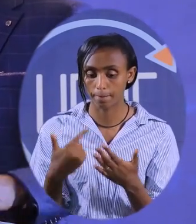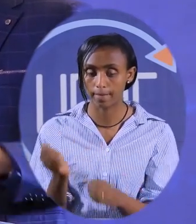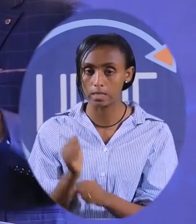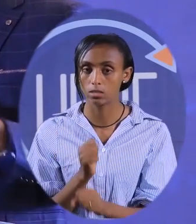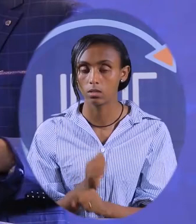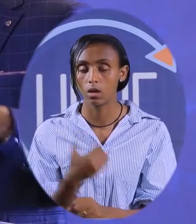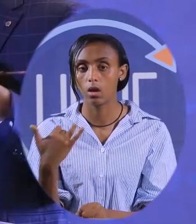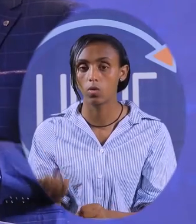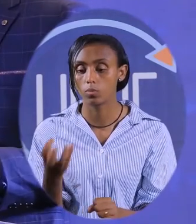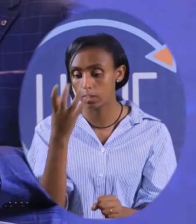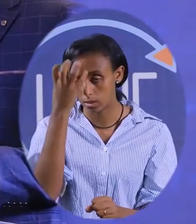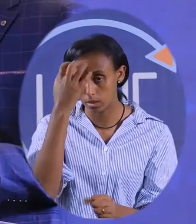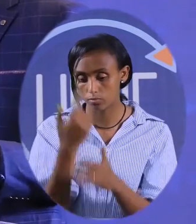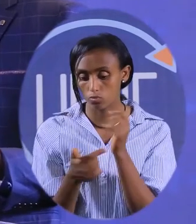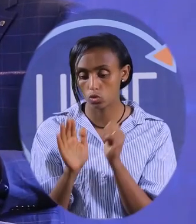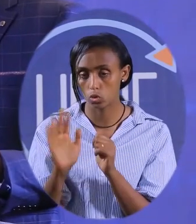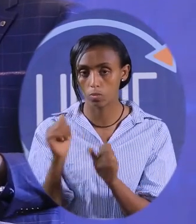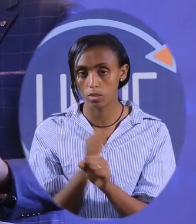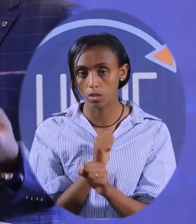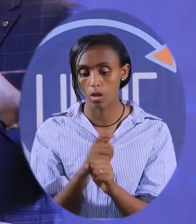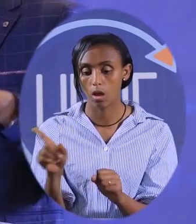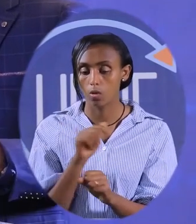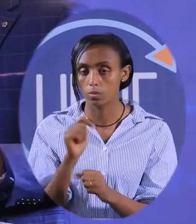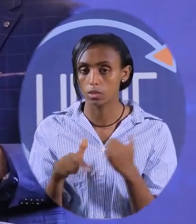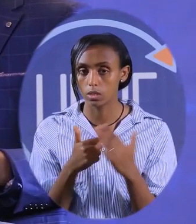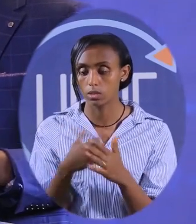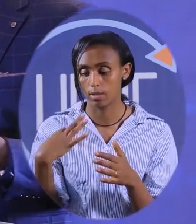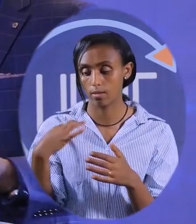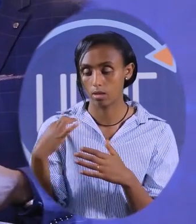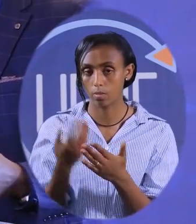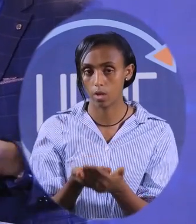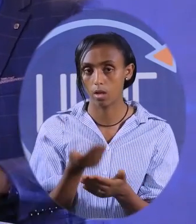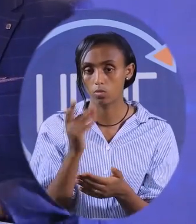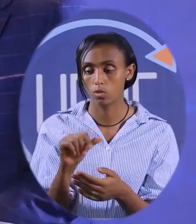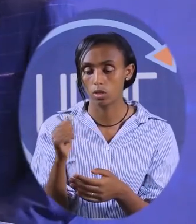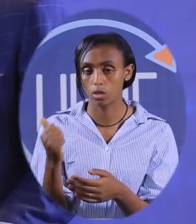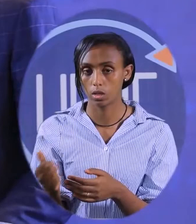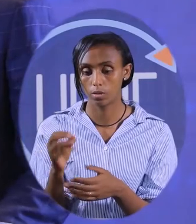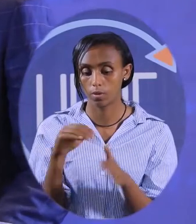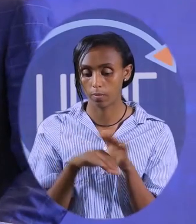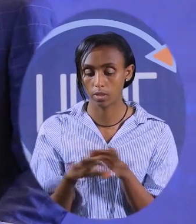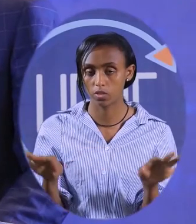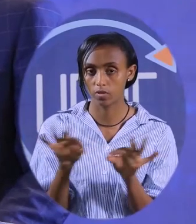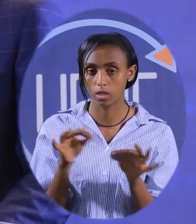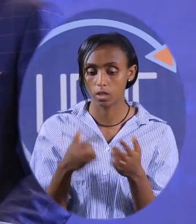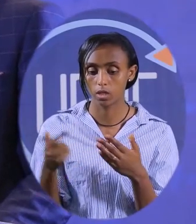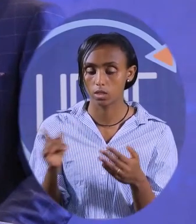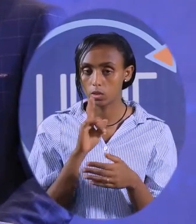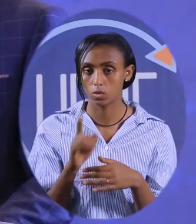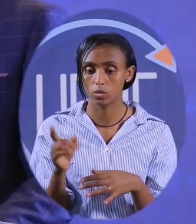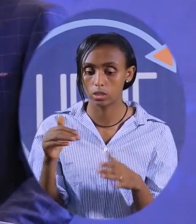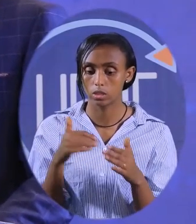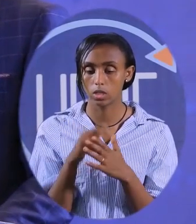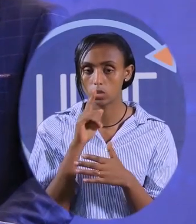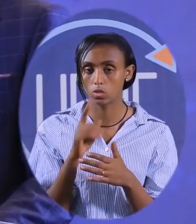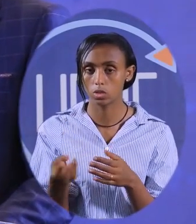ስራ አሁን መንግስት ብቻውን ቢሰራው አይሆንም። ስለዚህ አሁን የግል ባለሀብቱም ሌላው መግባት አለበት። ያንን ነው